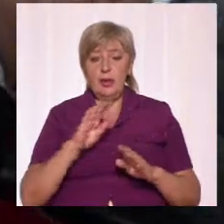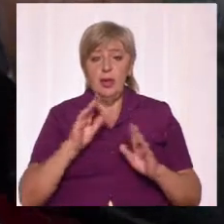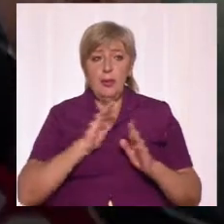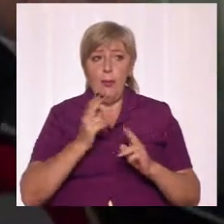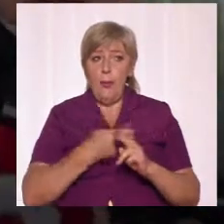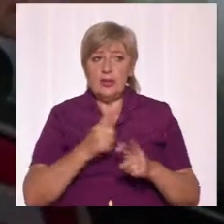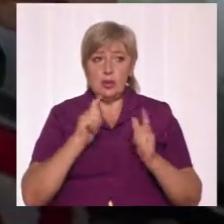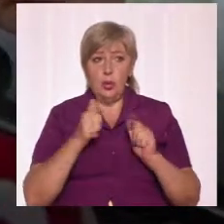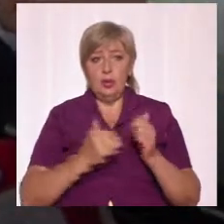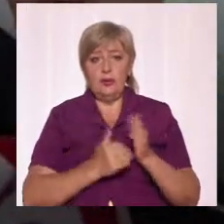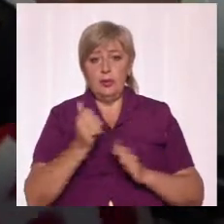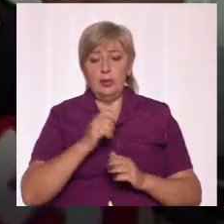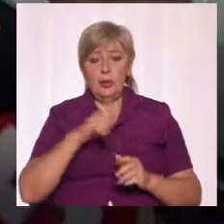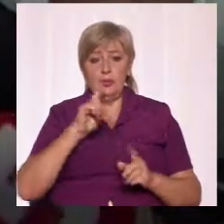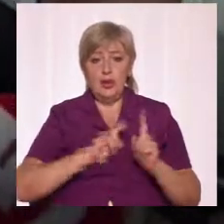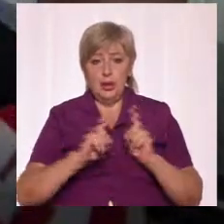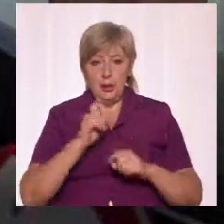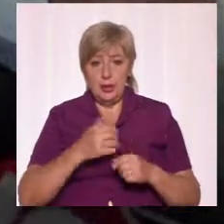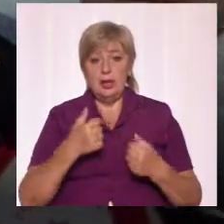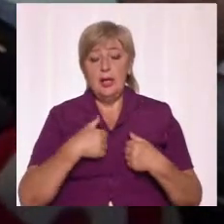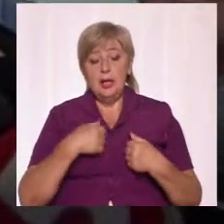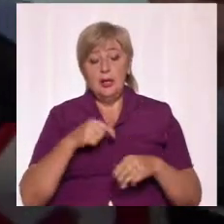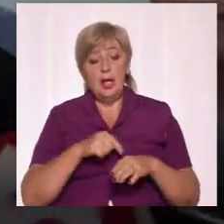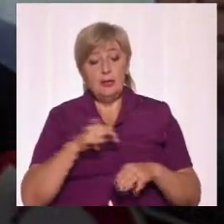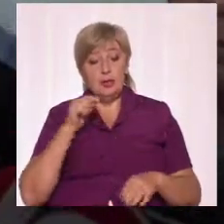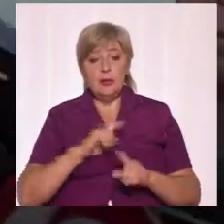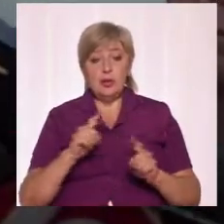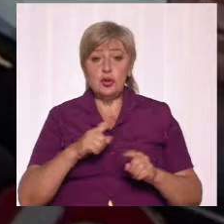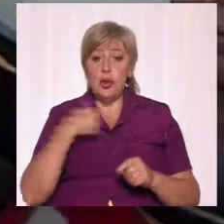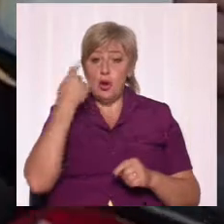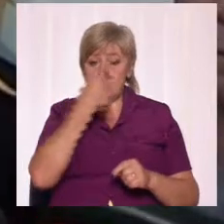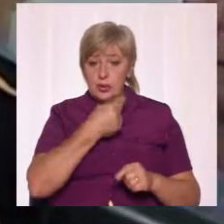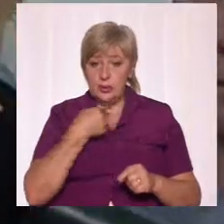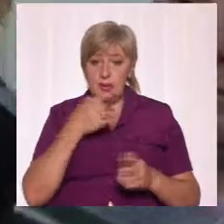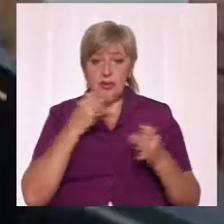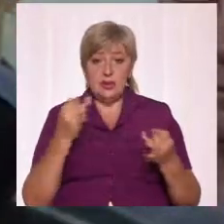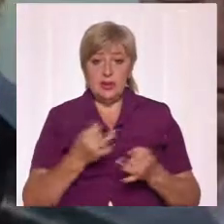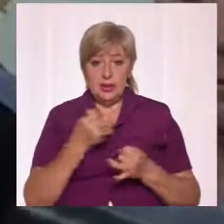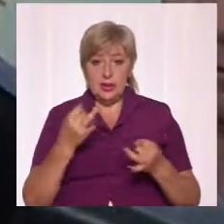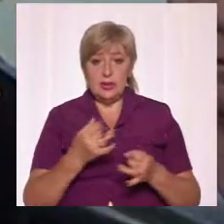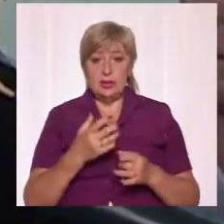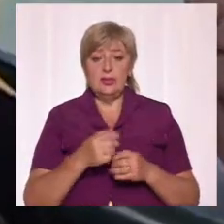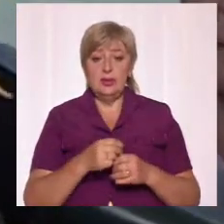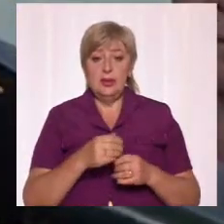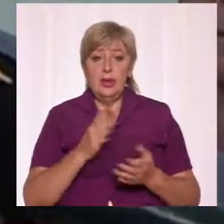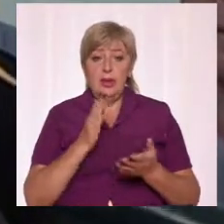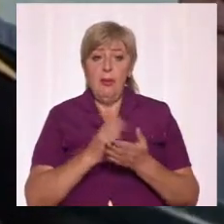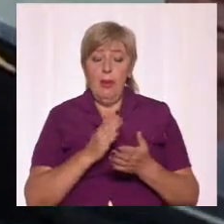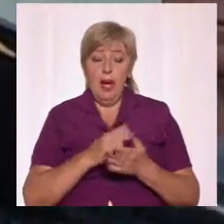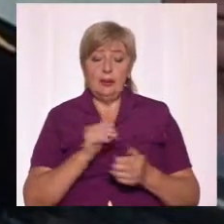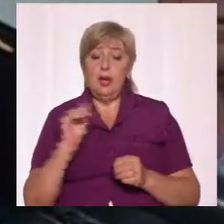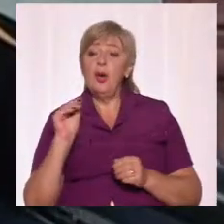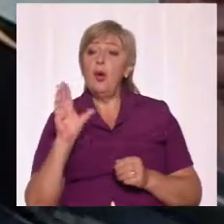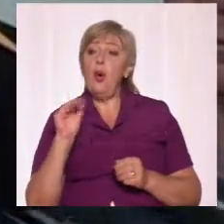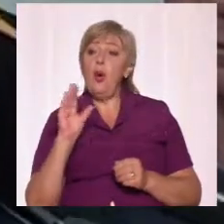сподіваюся, що особисті інтереси і бажання мати, вибачте за такий сленг, корочку, яка буде